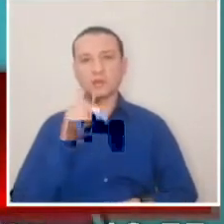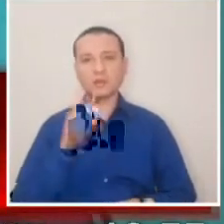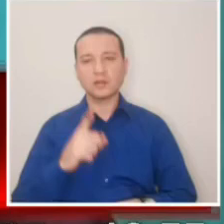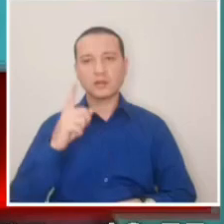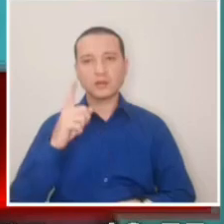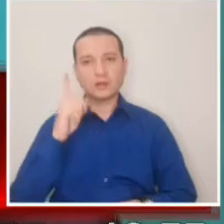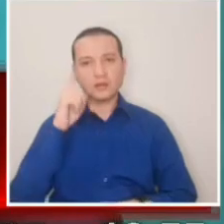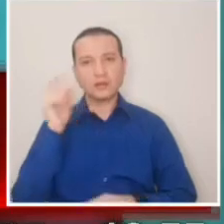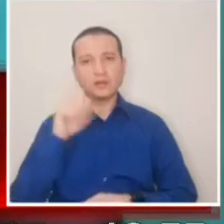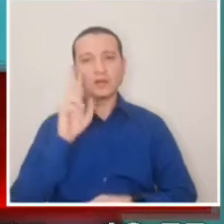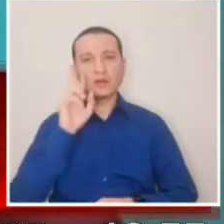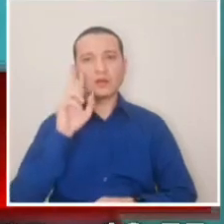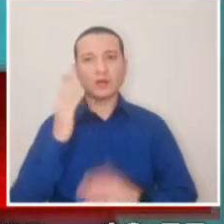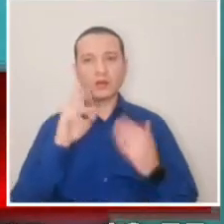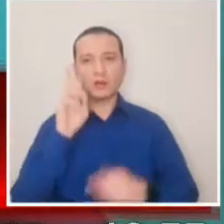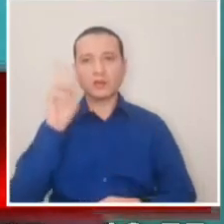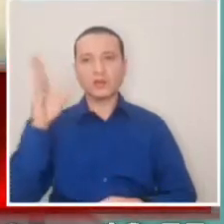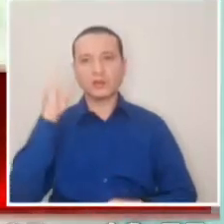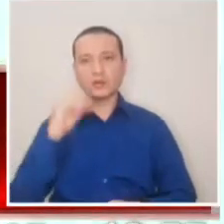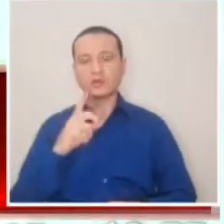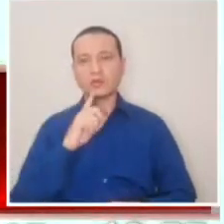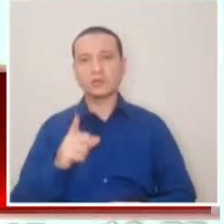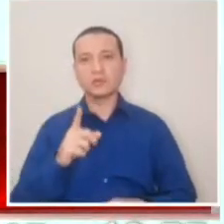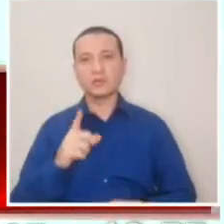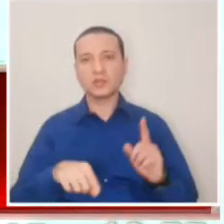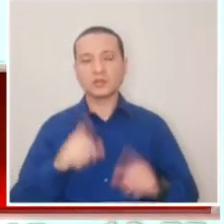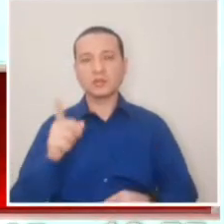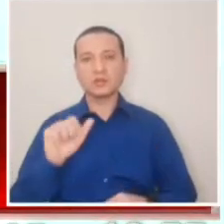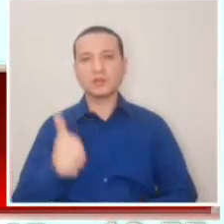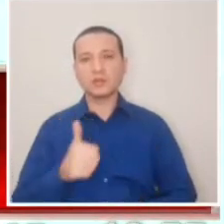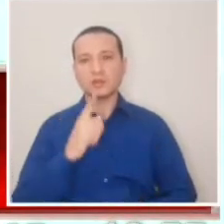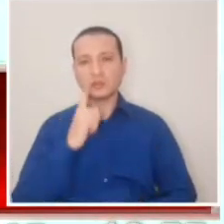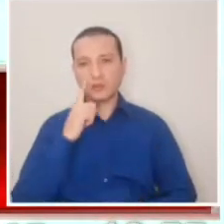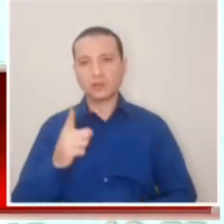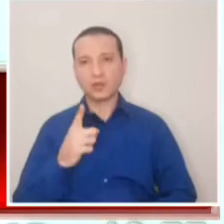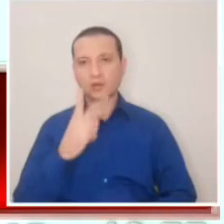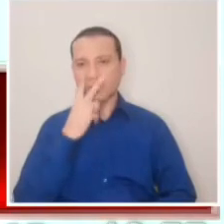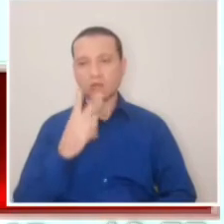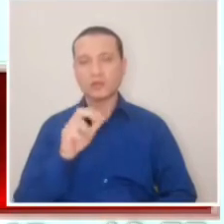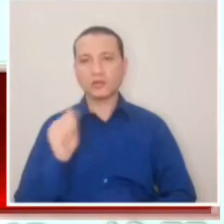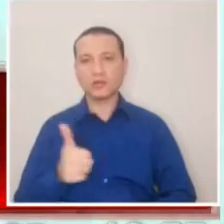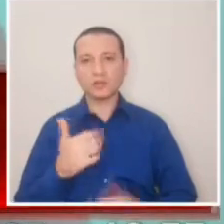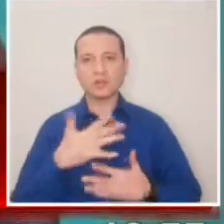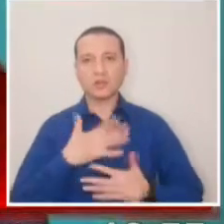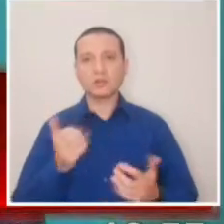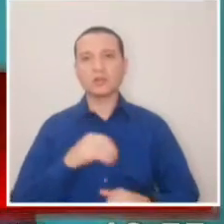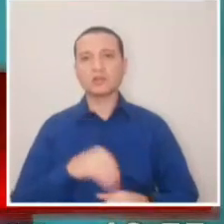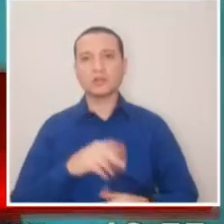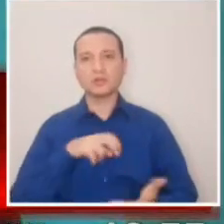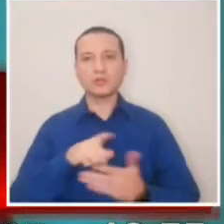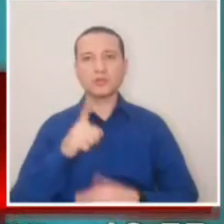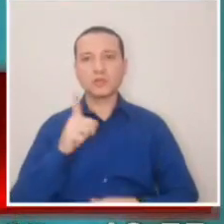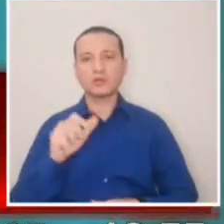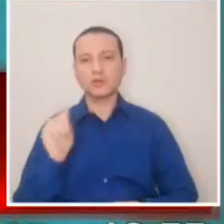kaldır gökyüzüne baktığın zaman anlıyorsun yani bazı şeylerin kıymetini görebilmek ne kadar güzel nefes alabilmek yürüyebilmek